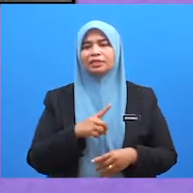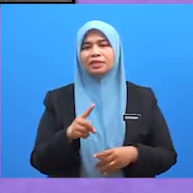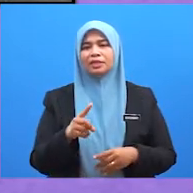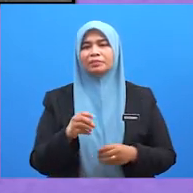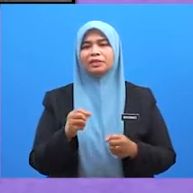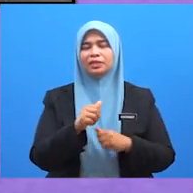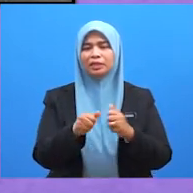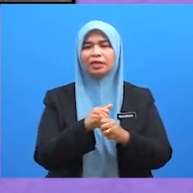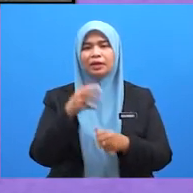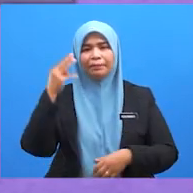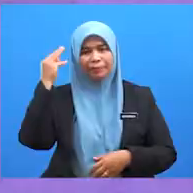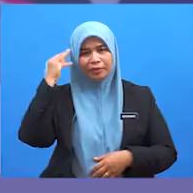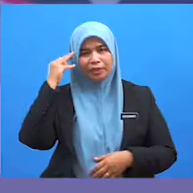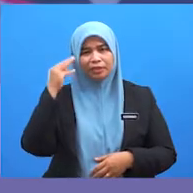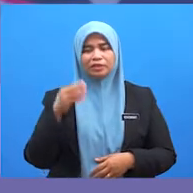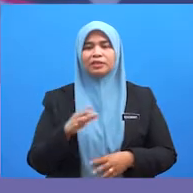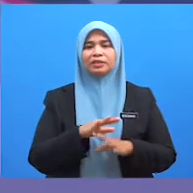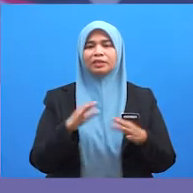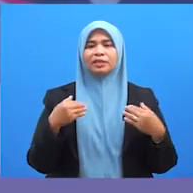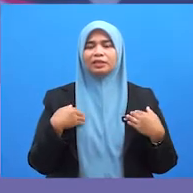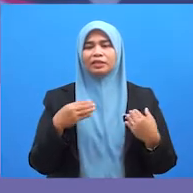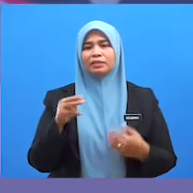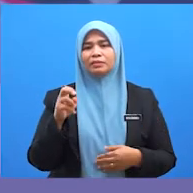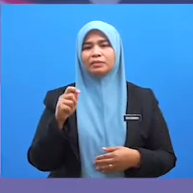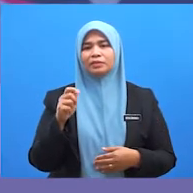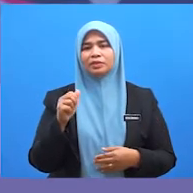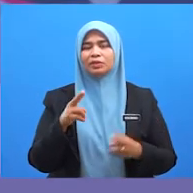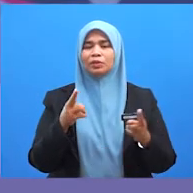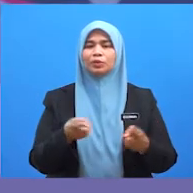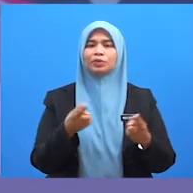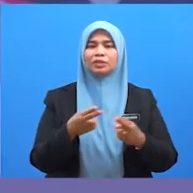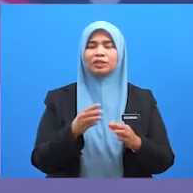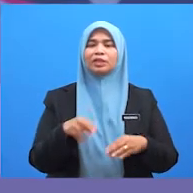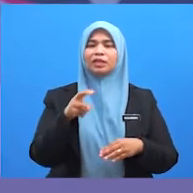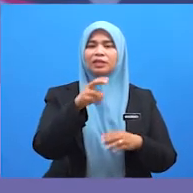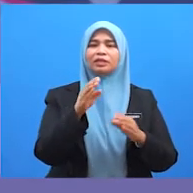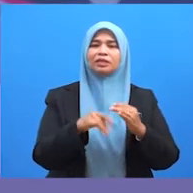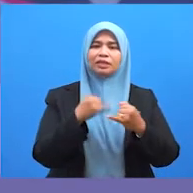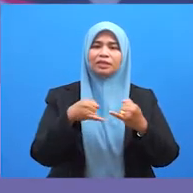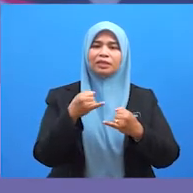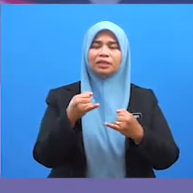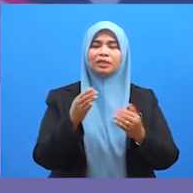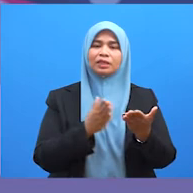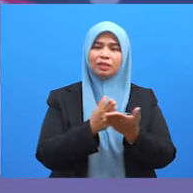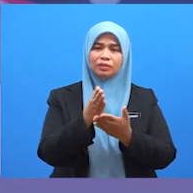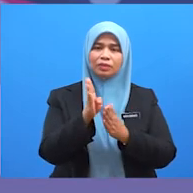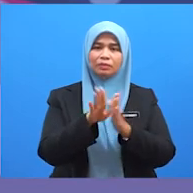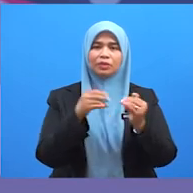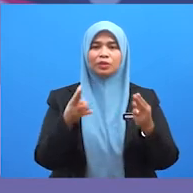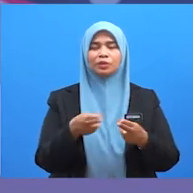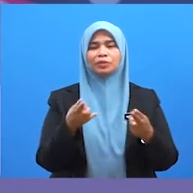alam Melayu. Tiada yang mustahil. Usaha tangga kejayaan. Teruskan